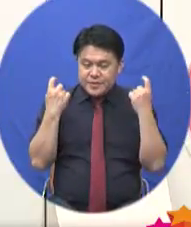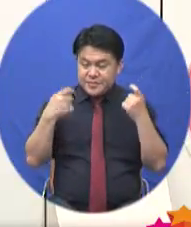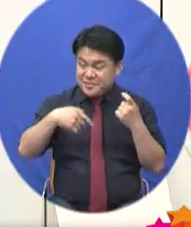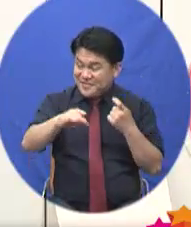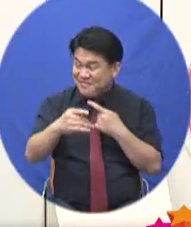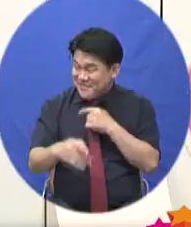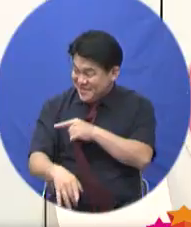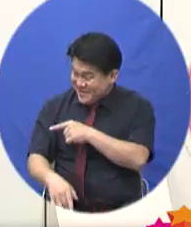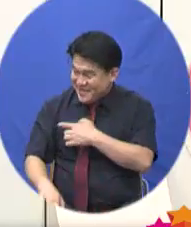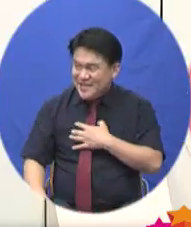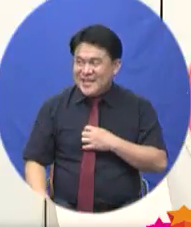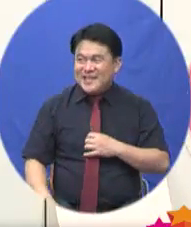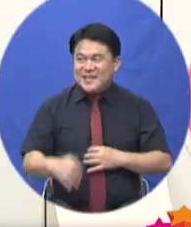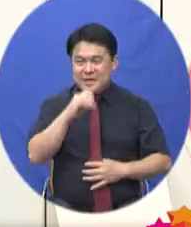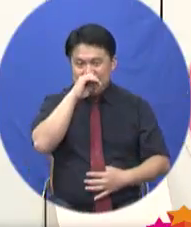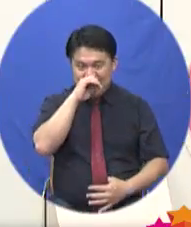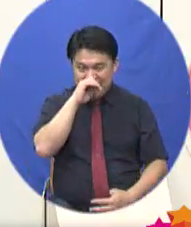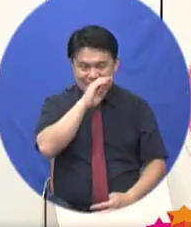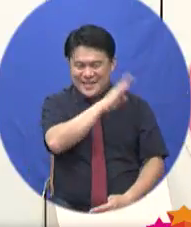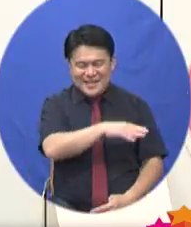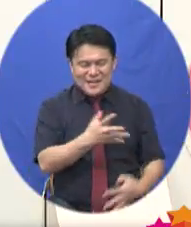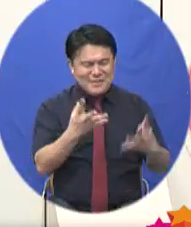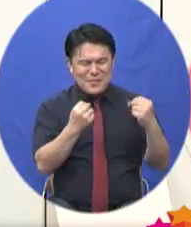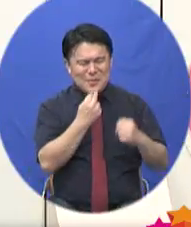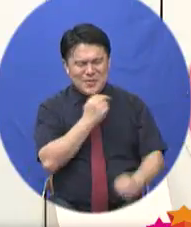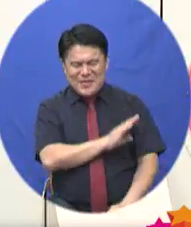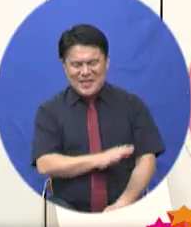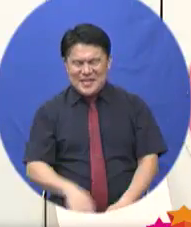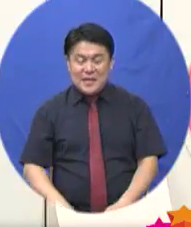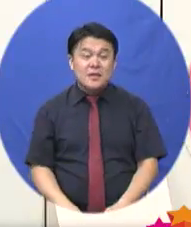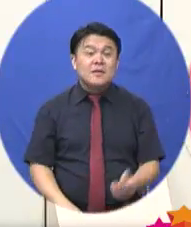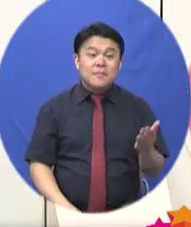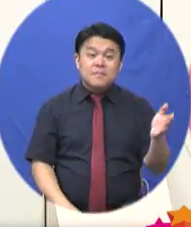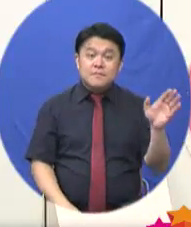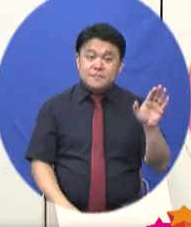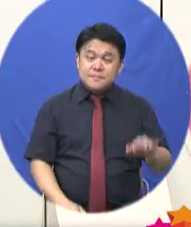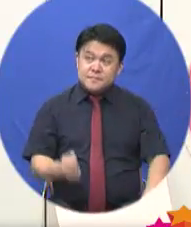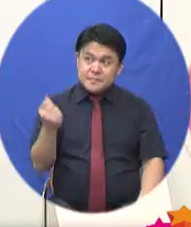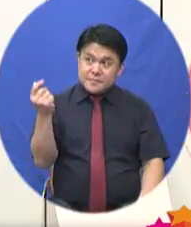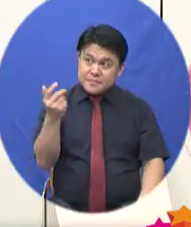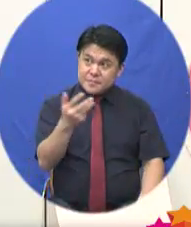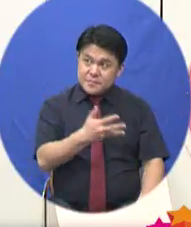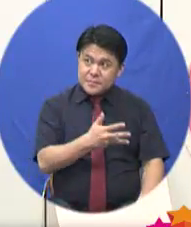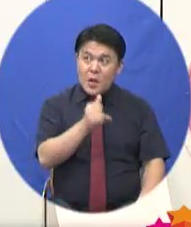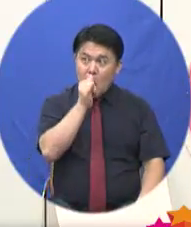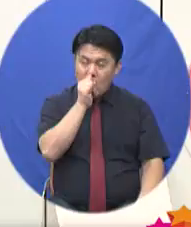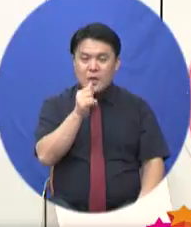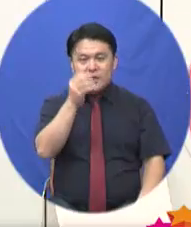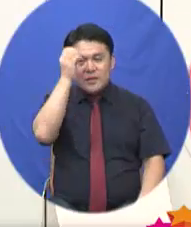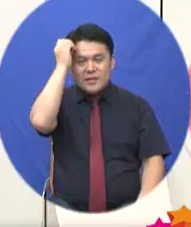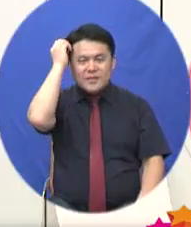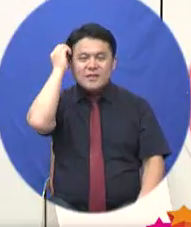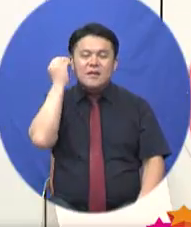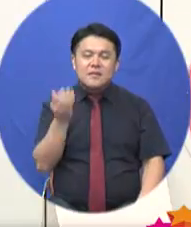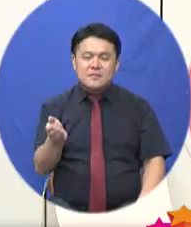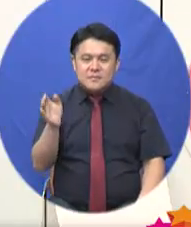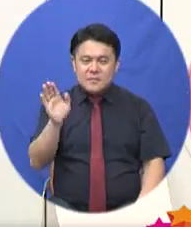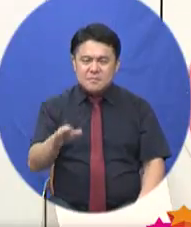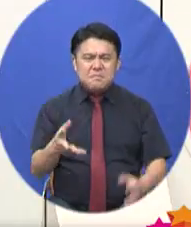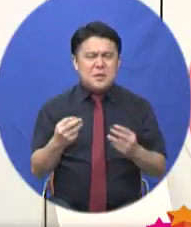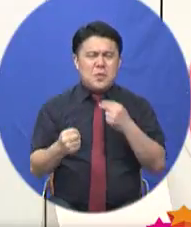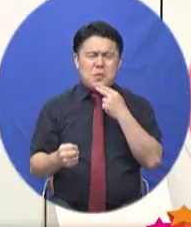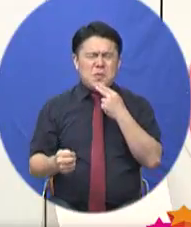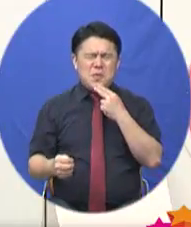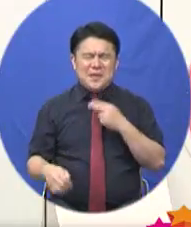있어요? 그거 네. 좀 드물어요. 드물죠. 그래도 몇 번 간 기억은 있어요. 네. 그렇지만 좀